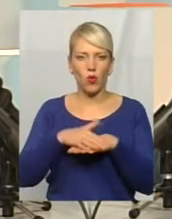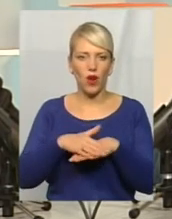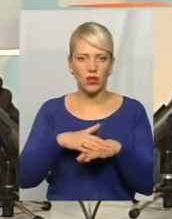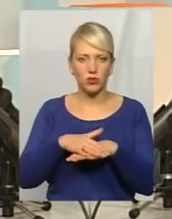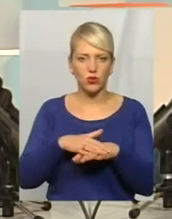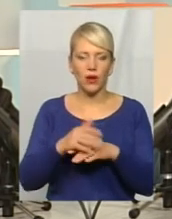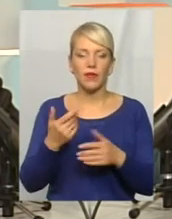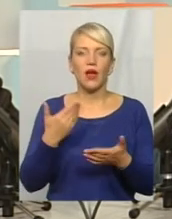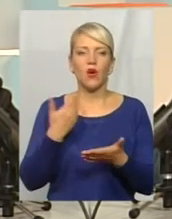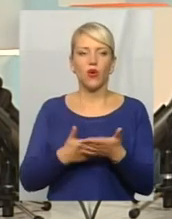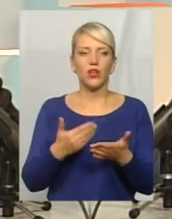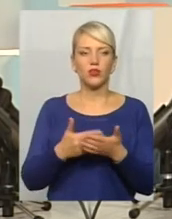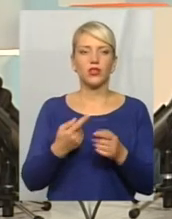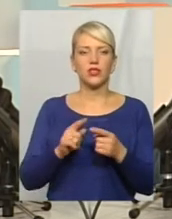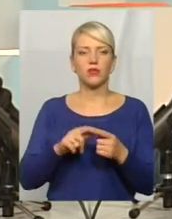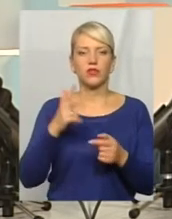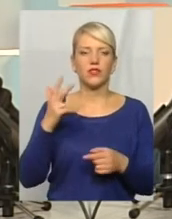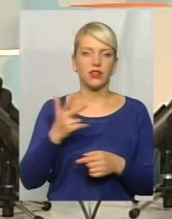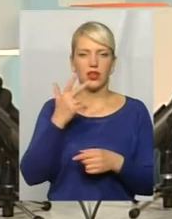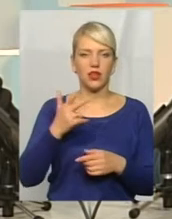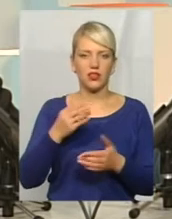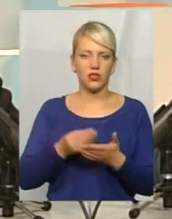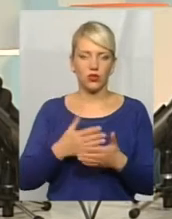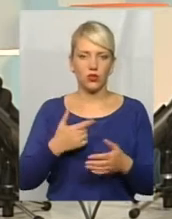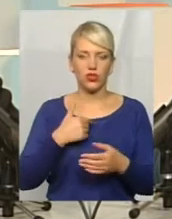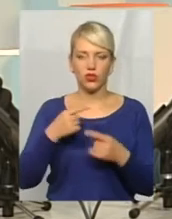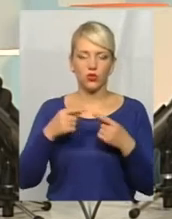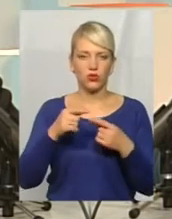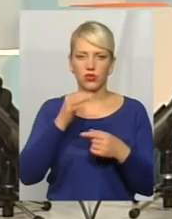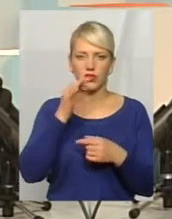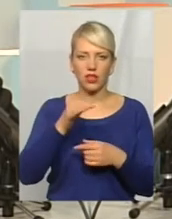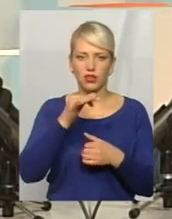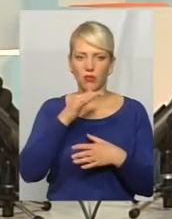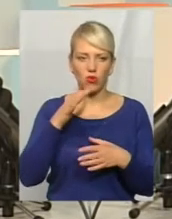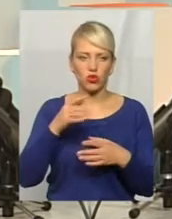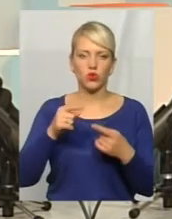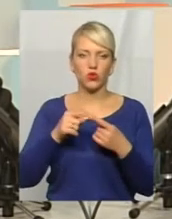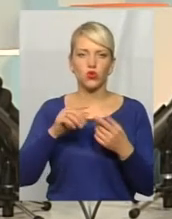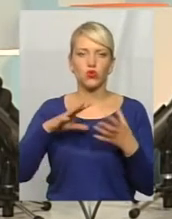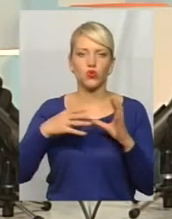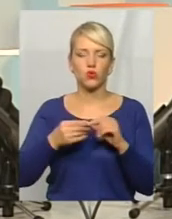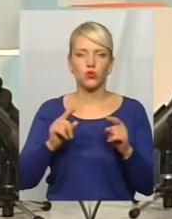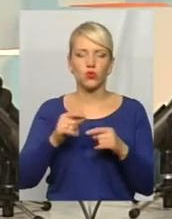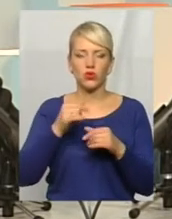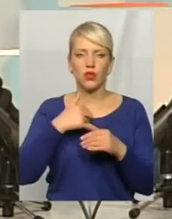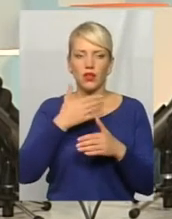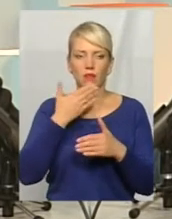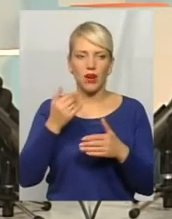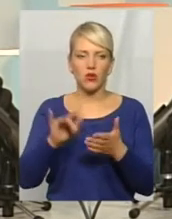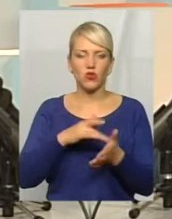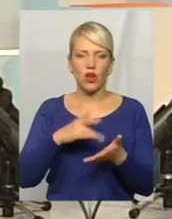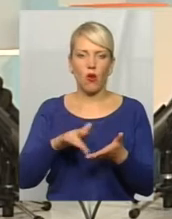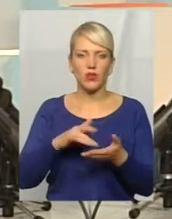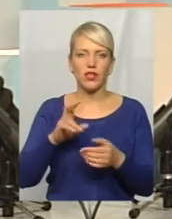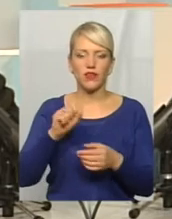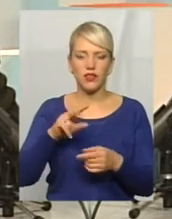Ну, орієнтовно це буде в рази 3 дорожче. Тобто я не можу вам сказати зараз точну суму, так? Тому що немає розрахунків, але